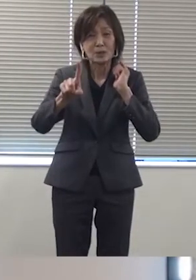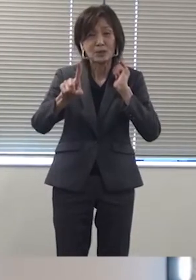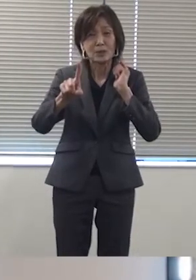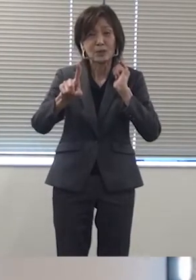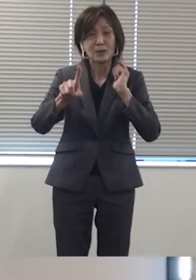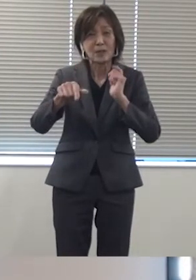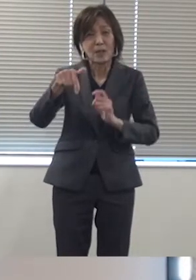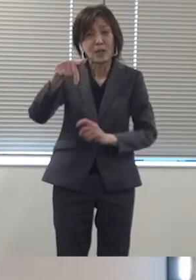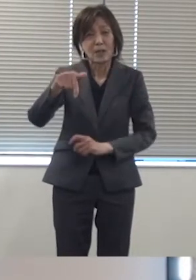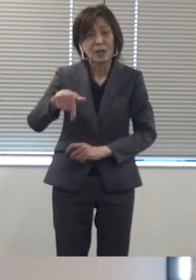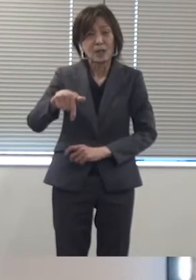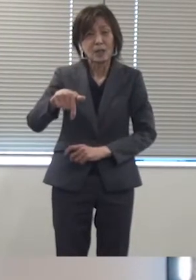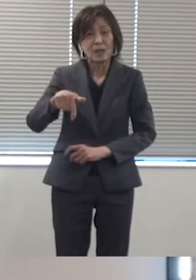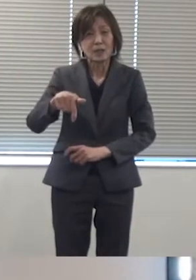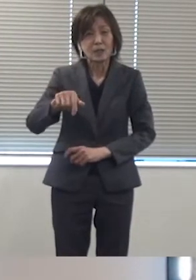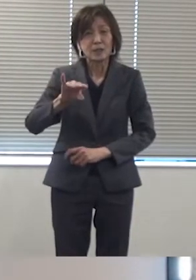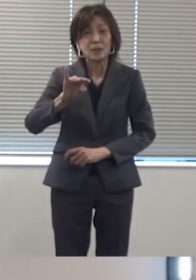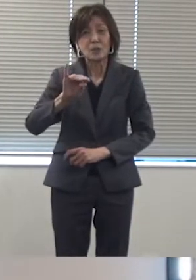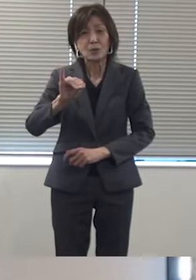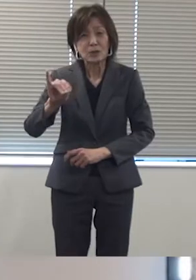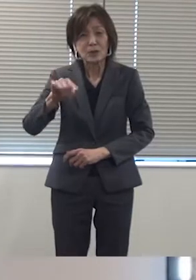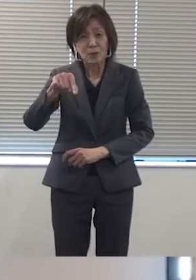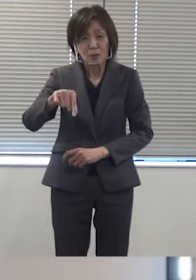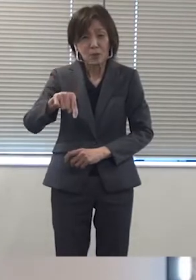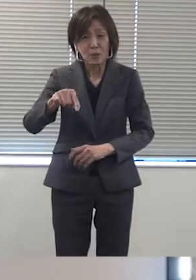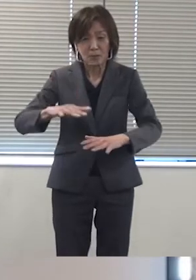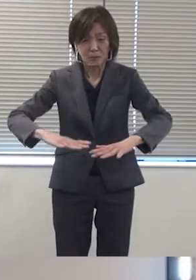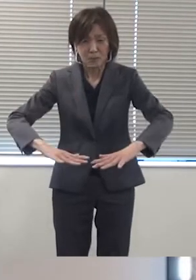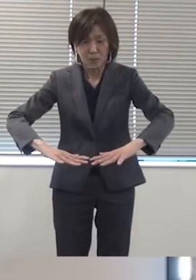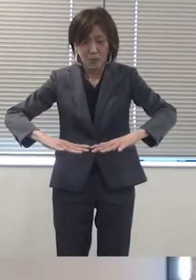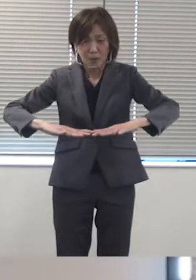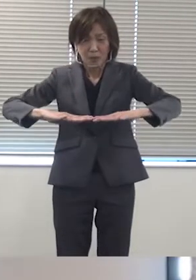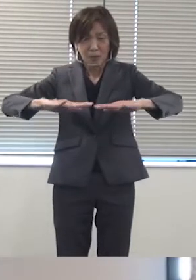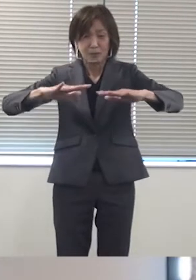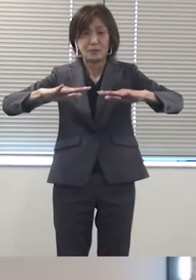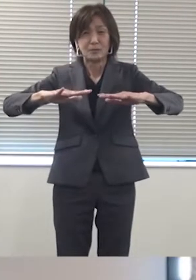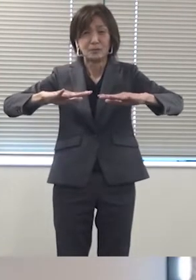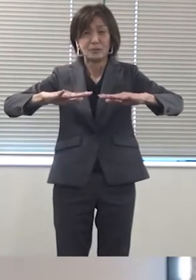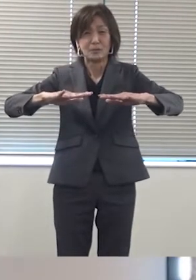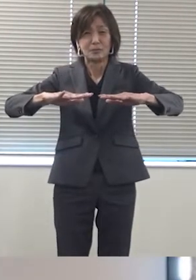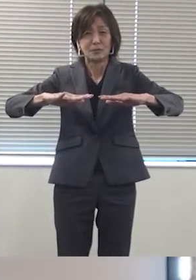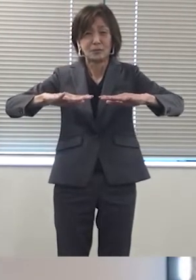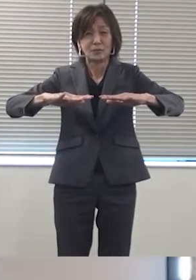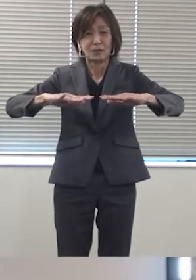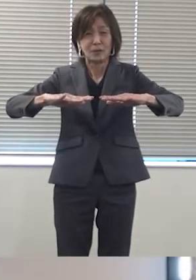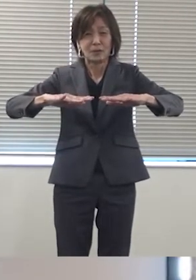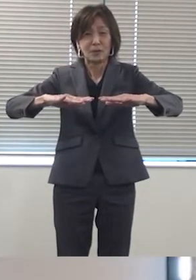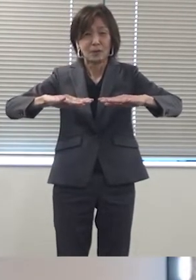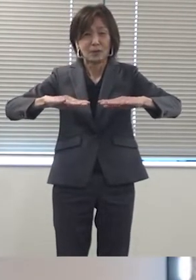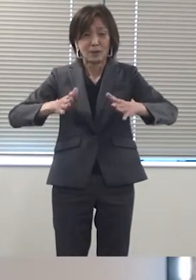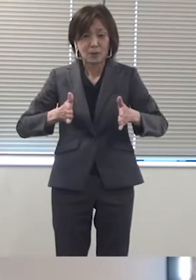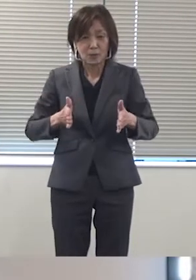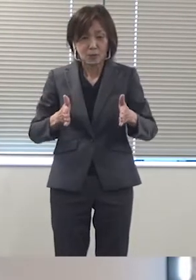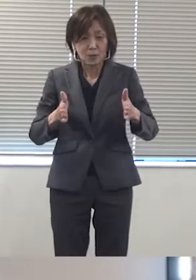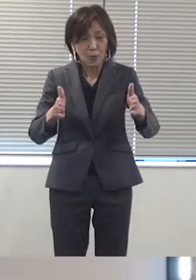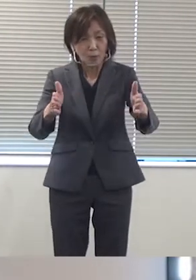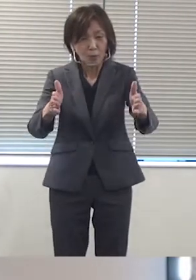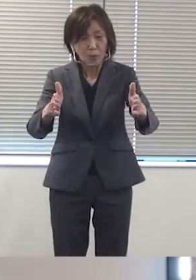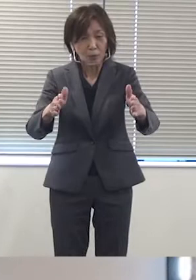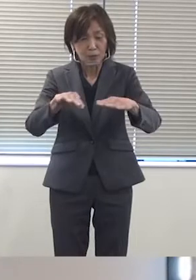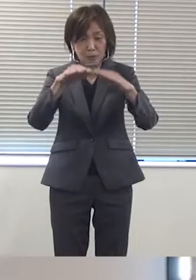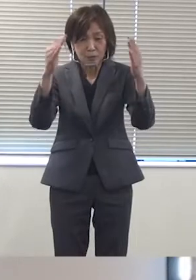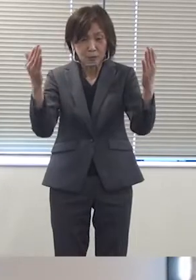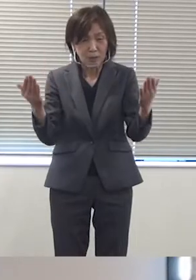道路が全て多分30センチか40センチぐらい冠水してたという写真と記録があるので、そういう状況になるので